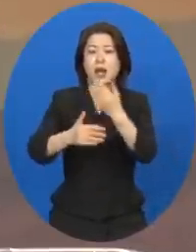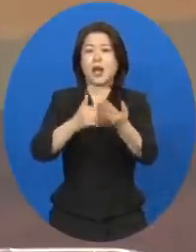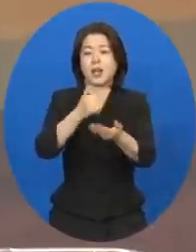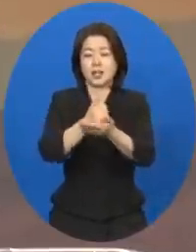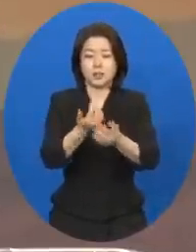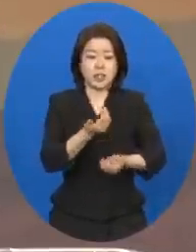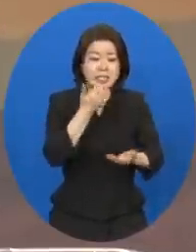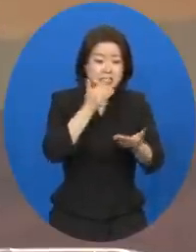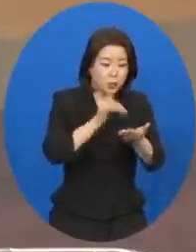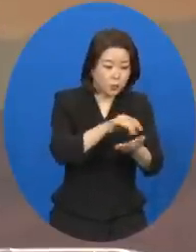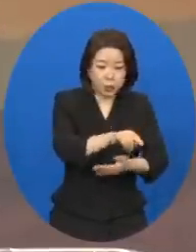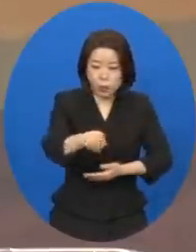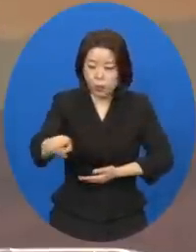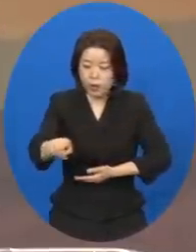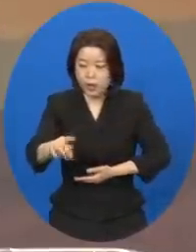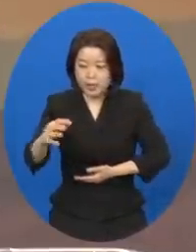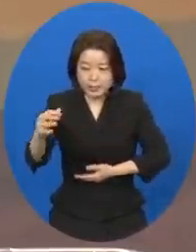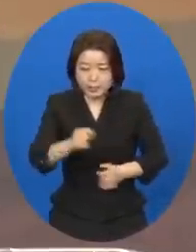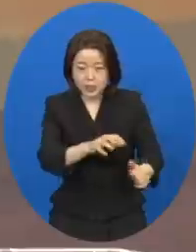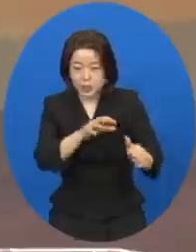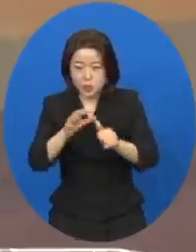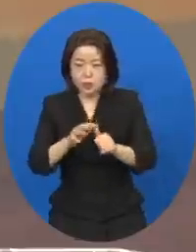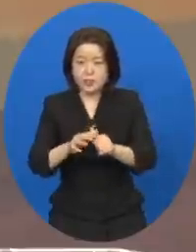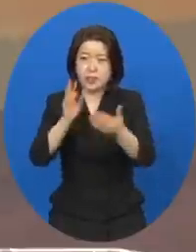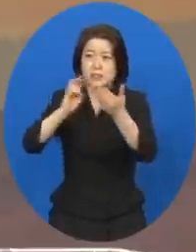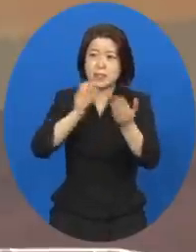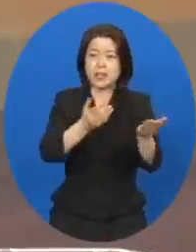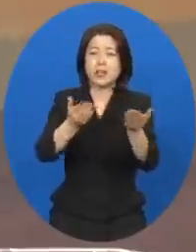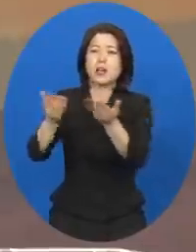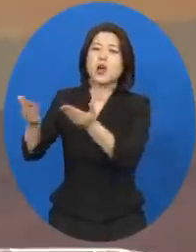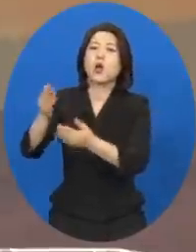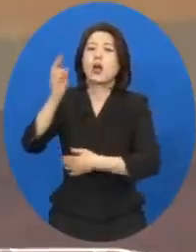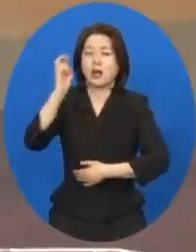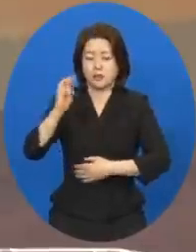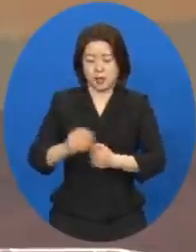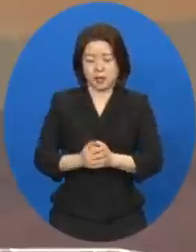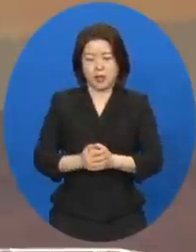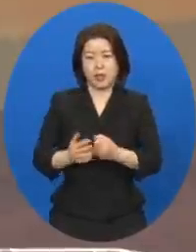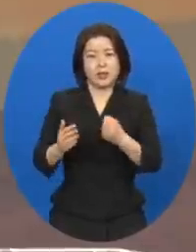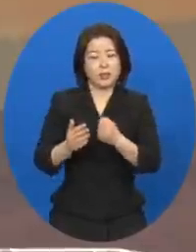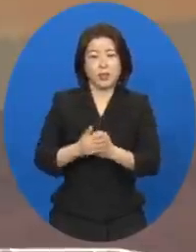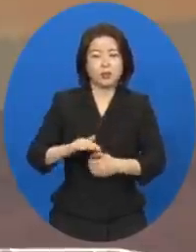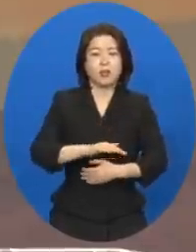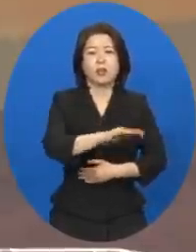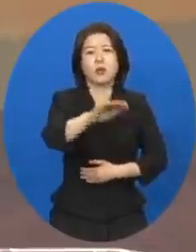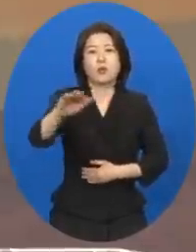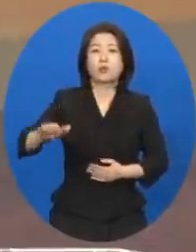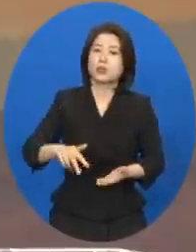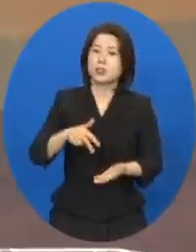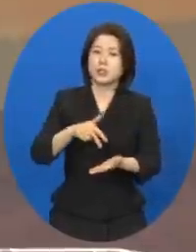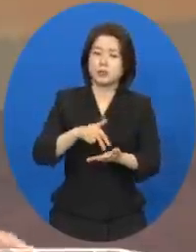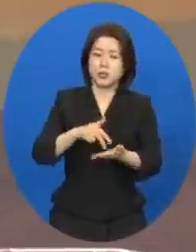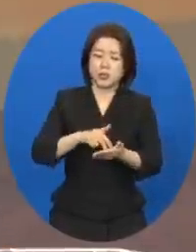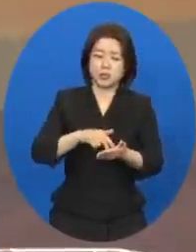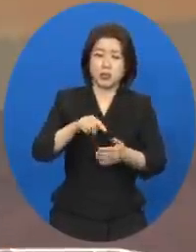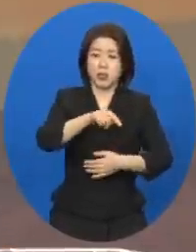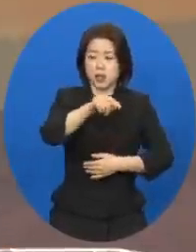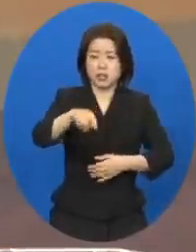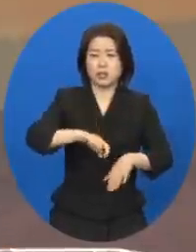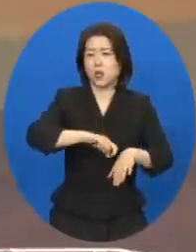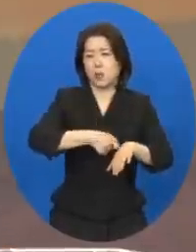통하여서라도 찬양을 받으실 거다. 그러니까 우리에게는 화인 거죠. 그런 찬양이